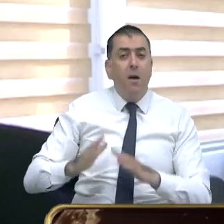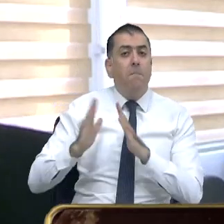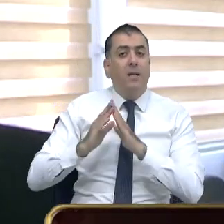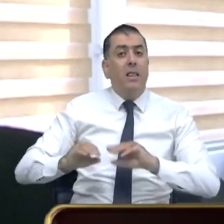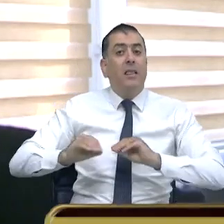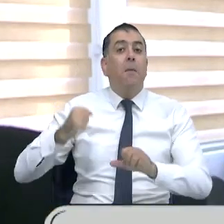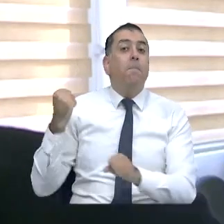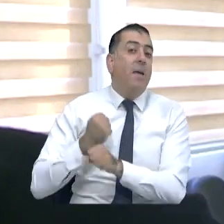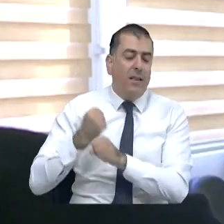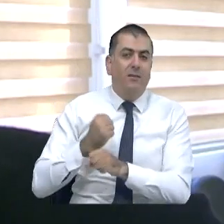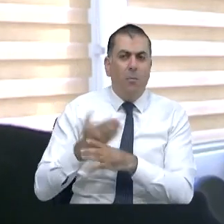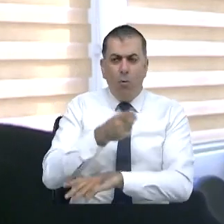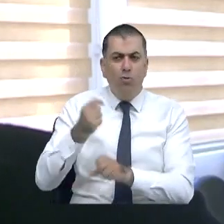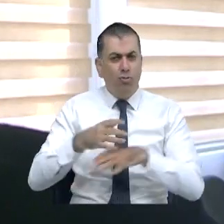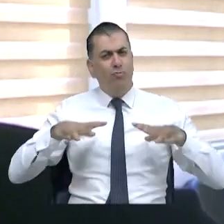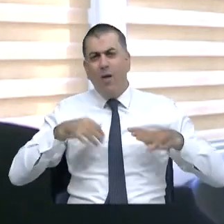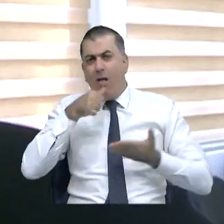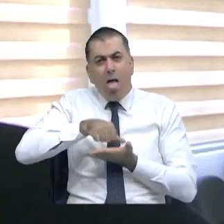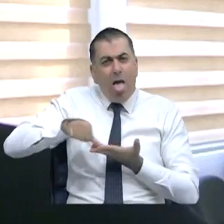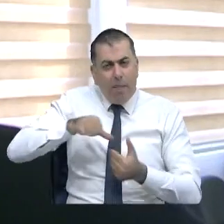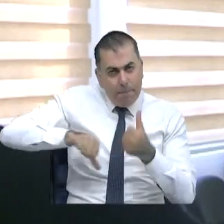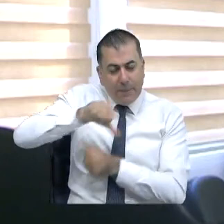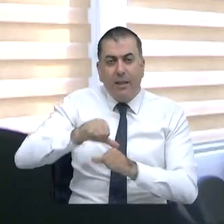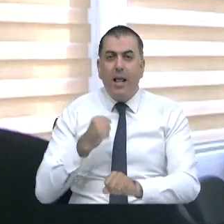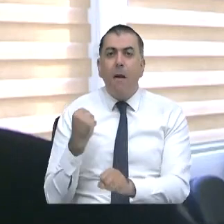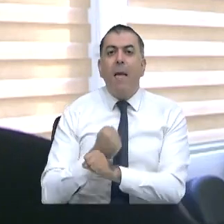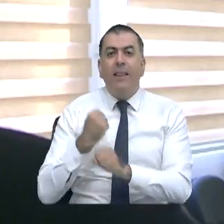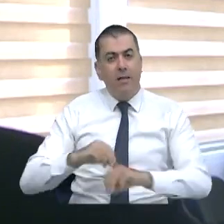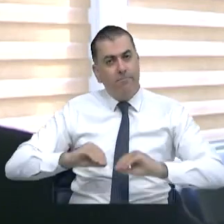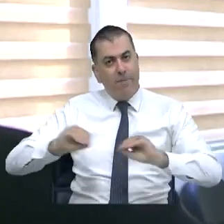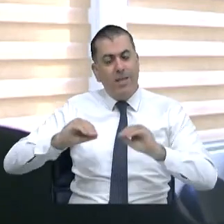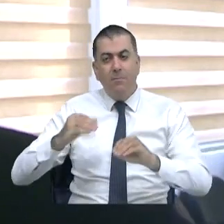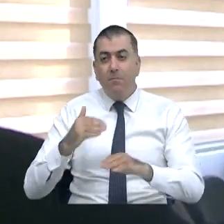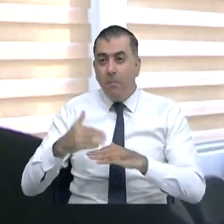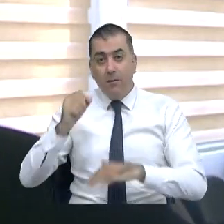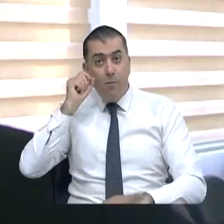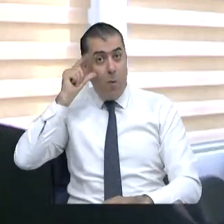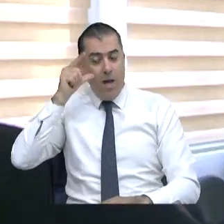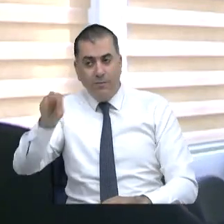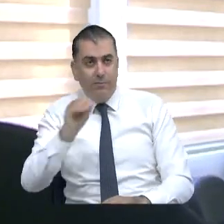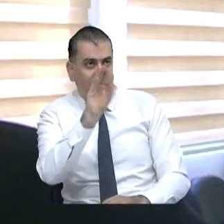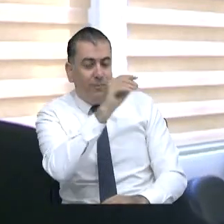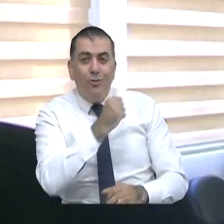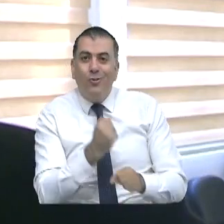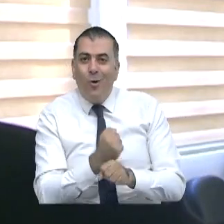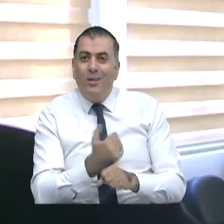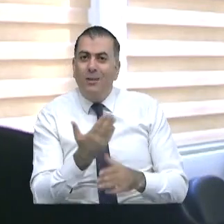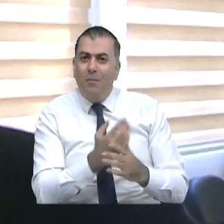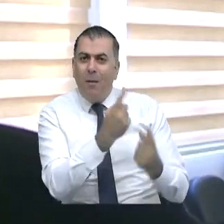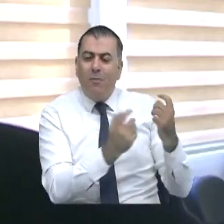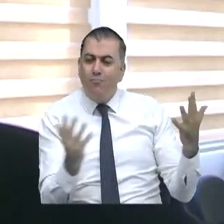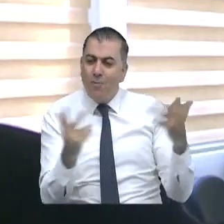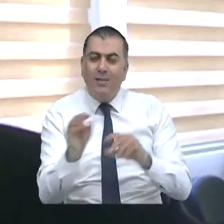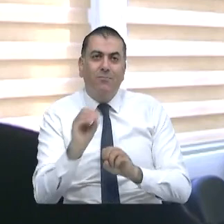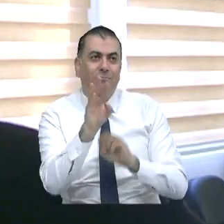هنالك يعني الحفيه والجاهزه في حال انشاء المصانع ان شاء المتوقع وقع اتفاقيات